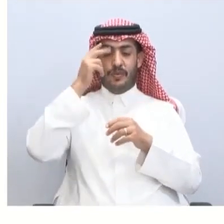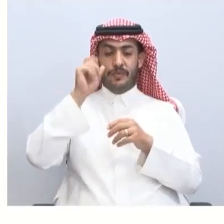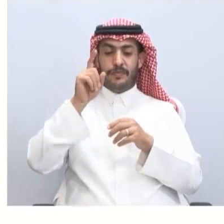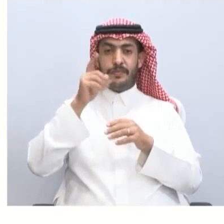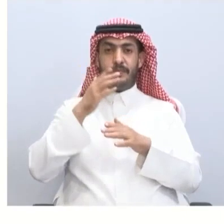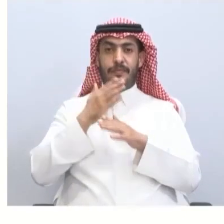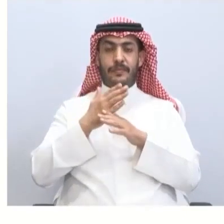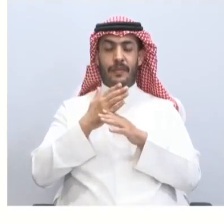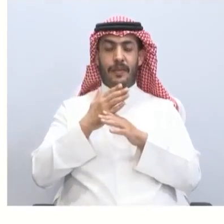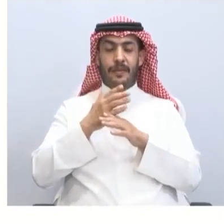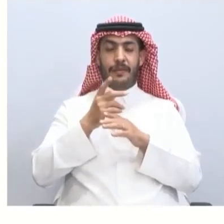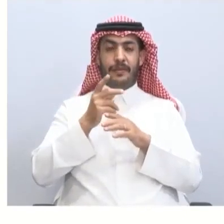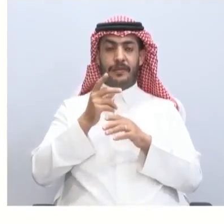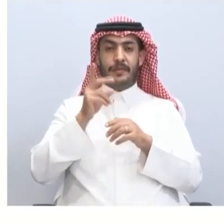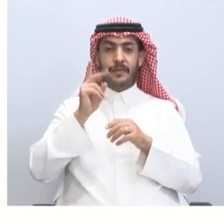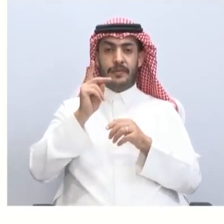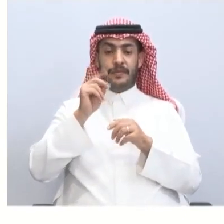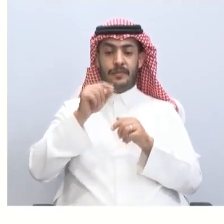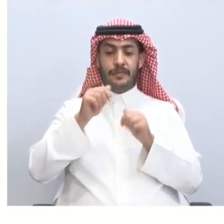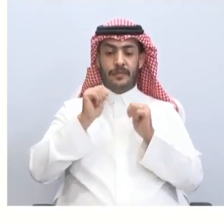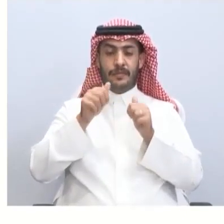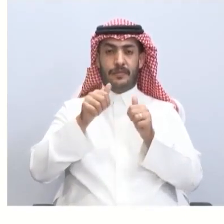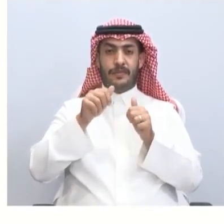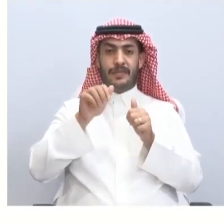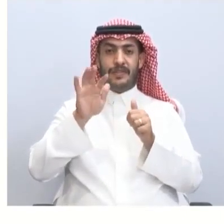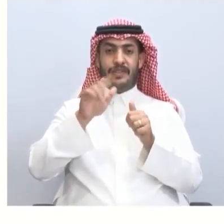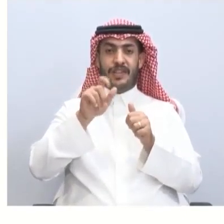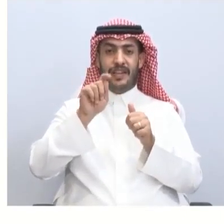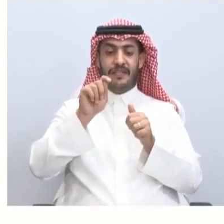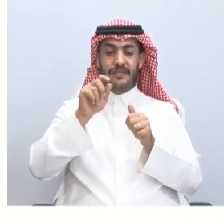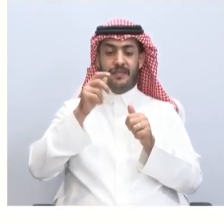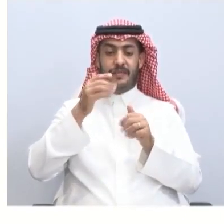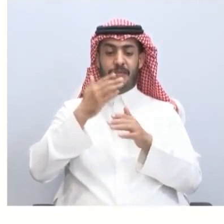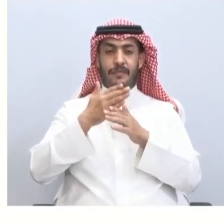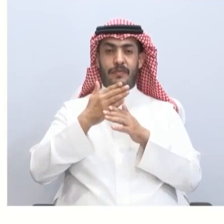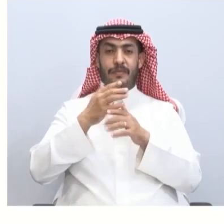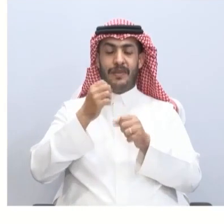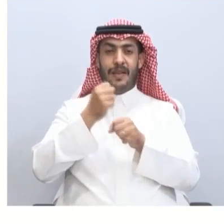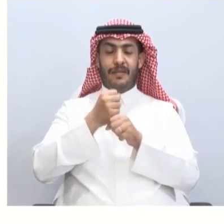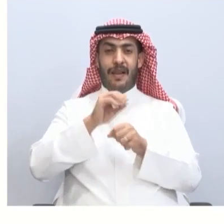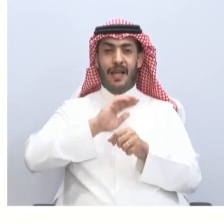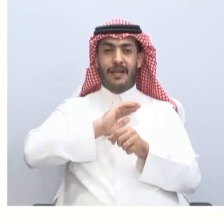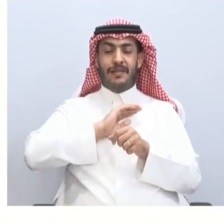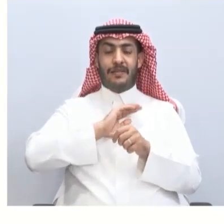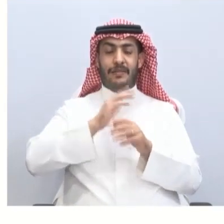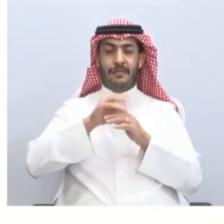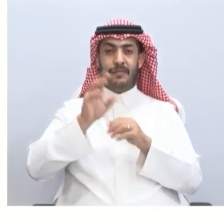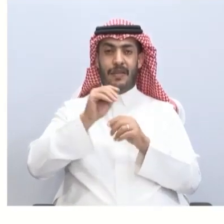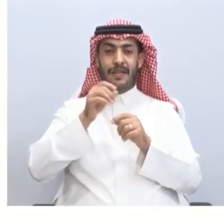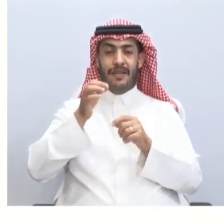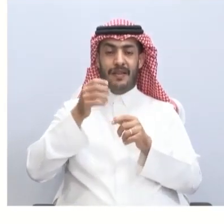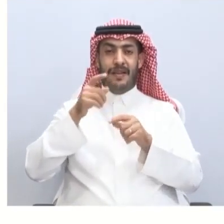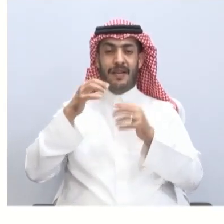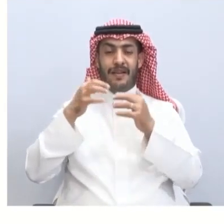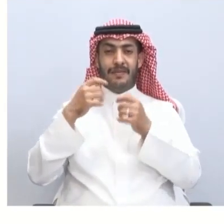الاولى بمعنى انه حينما قام الشريف غالب بن مساعد بعمل عسكري لبعض القبائل